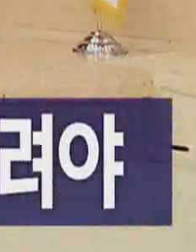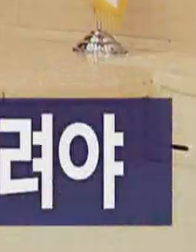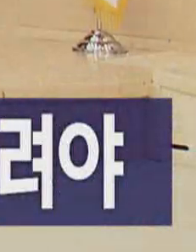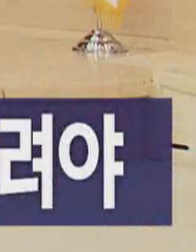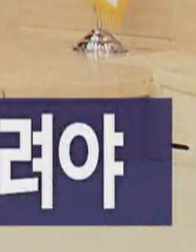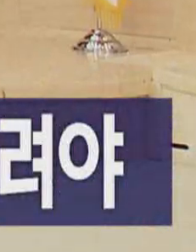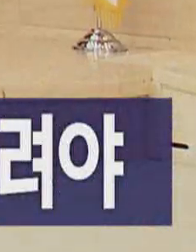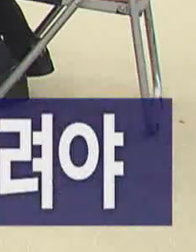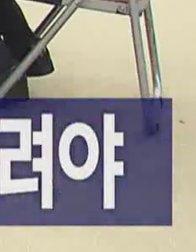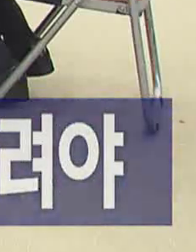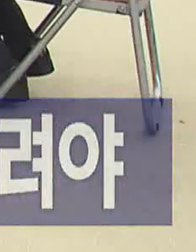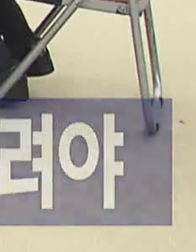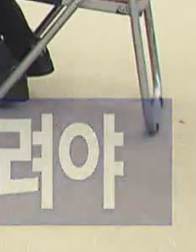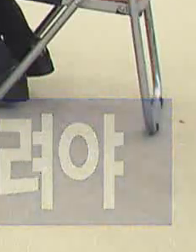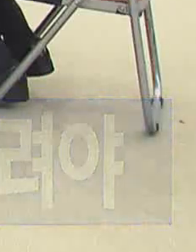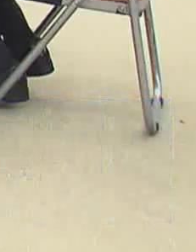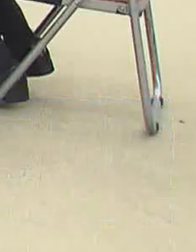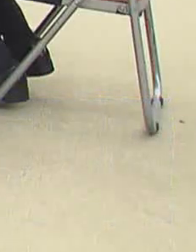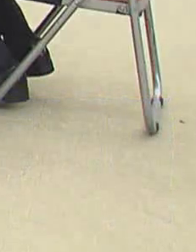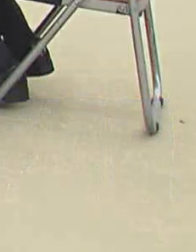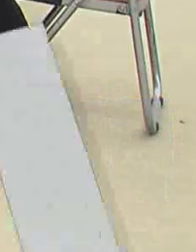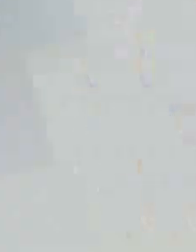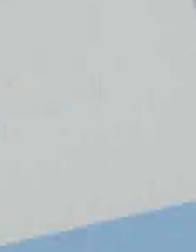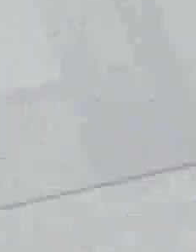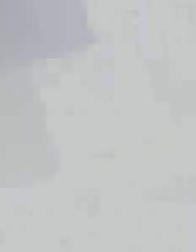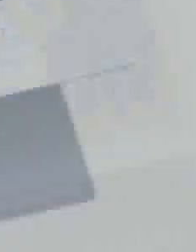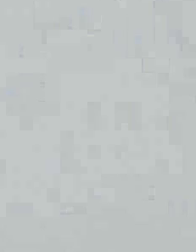광역권의 공식 의제로 올려야 한다는 지적이 많습니다.